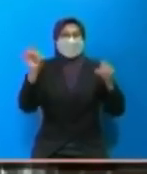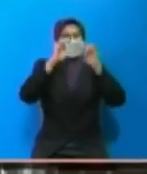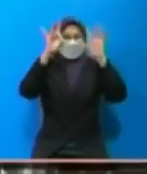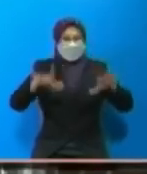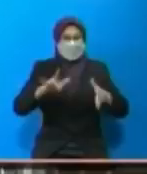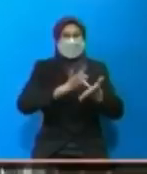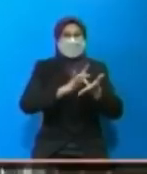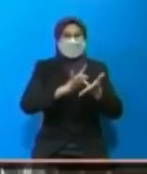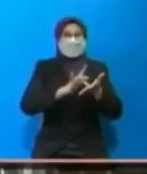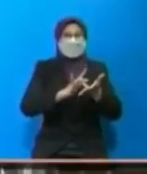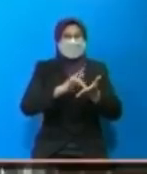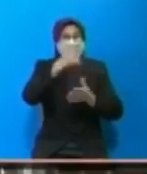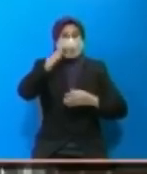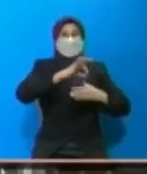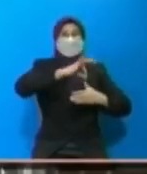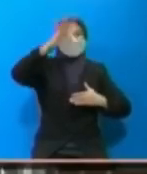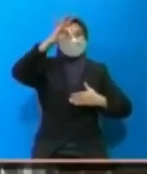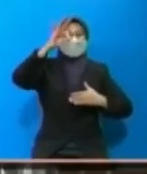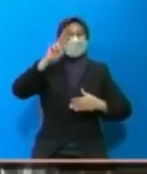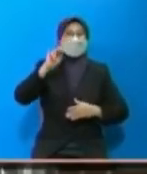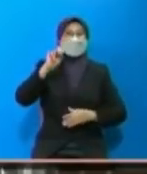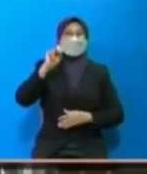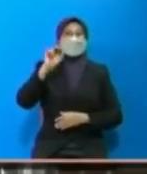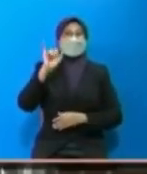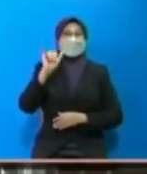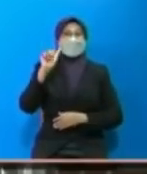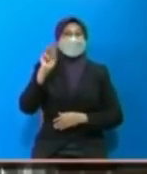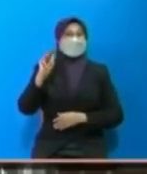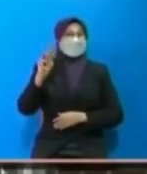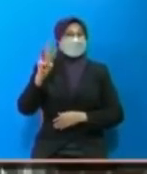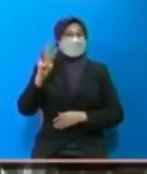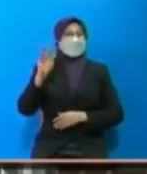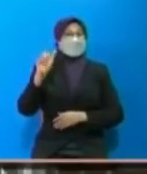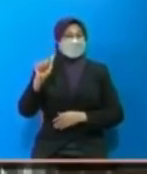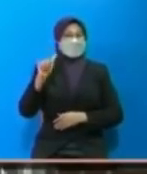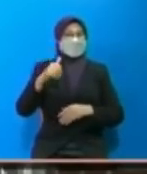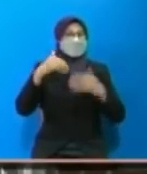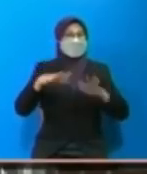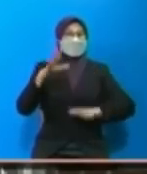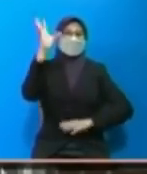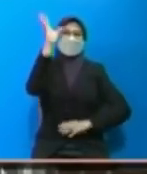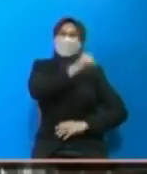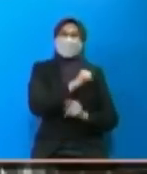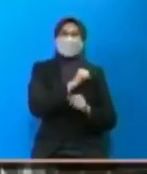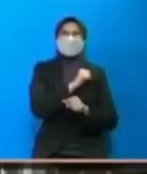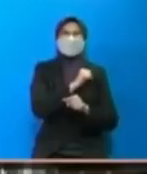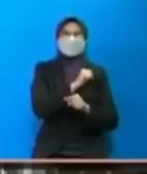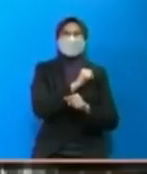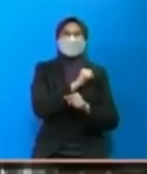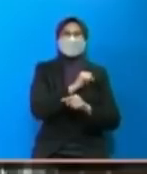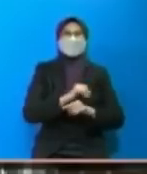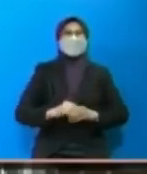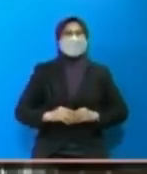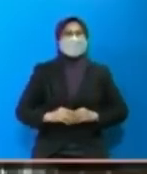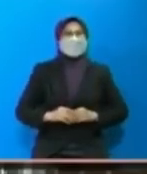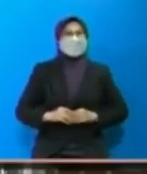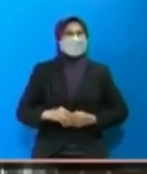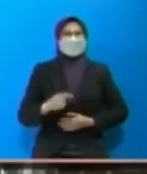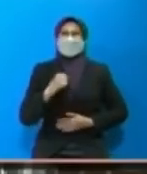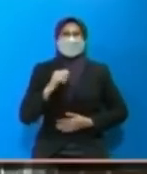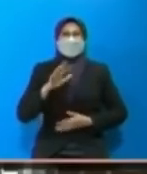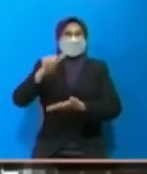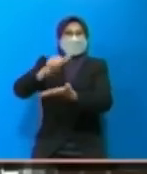nyawa seperti disebut oleh Bob tidak terlepas yang itu-itu